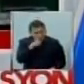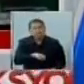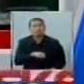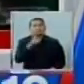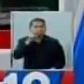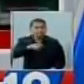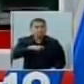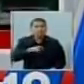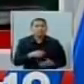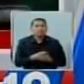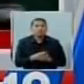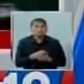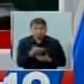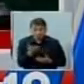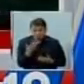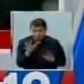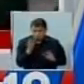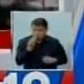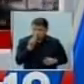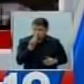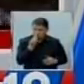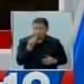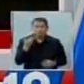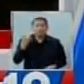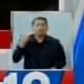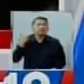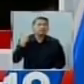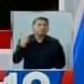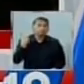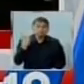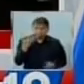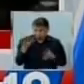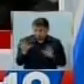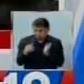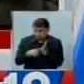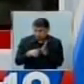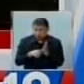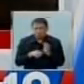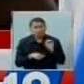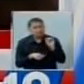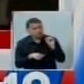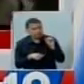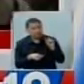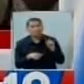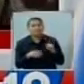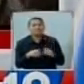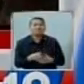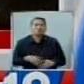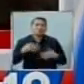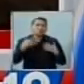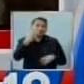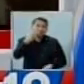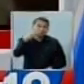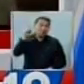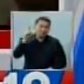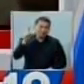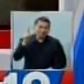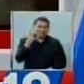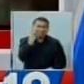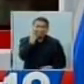paano kumain na ba kayo? Hindi pa po. Hindi pa. Makakaboto na ba kayo? Opo. Finally, Mel. Mula ka nila sa isa